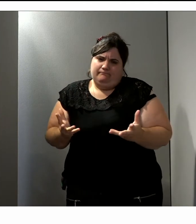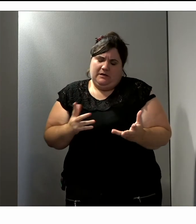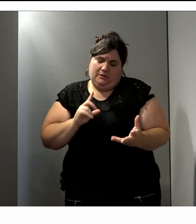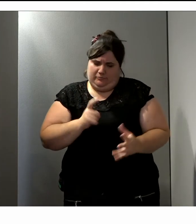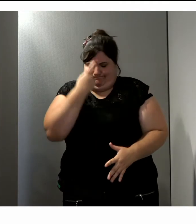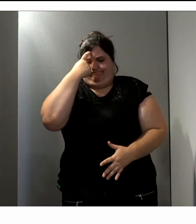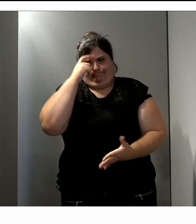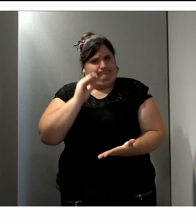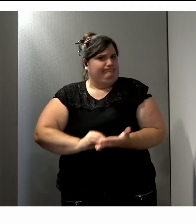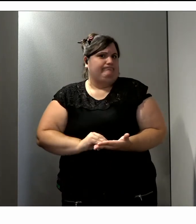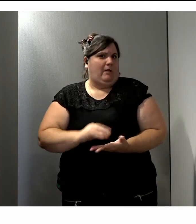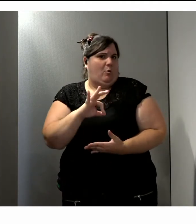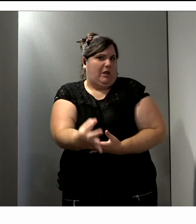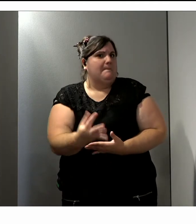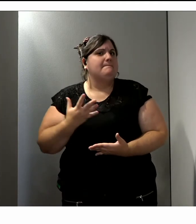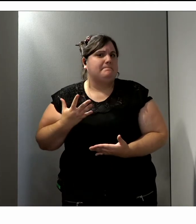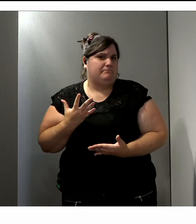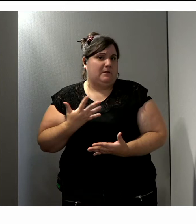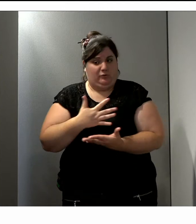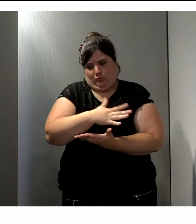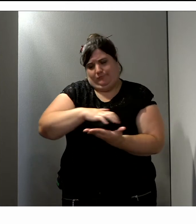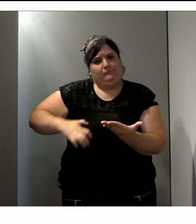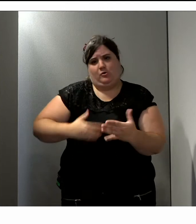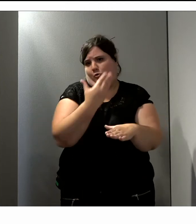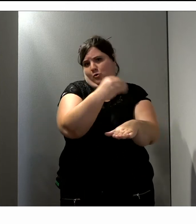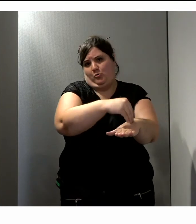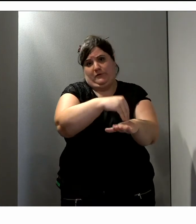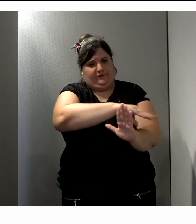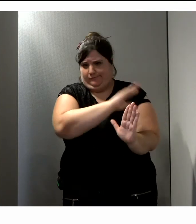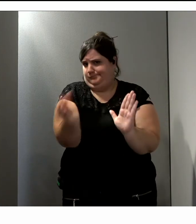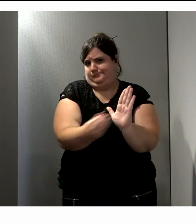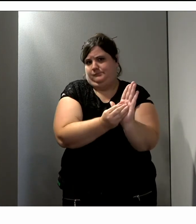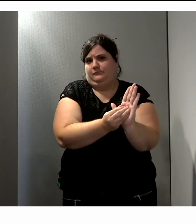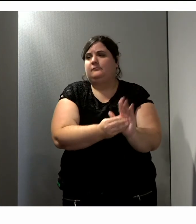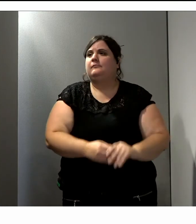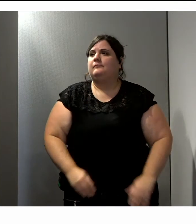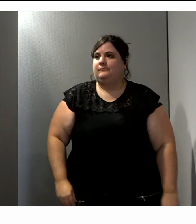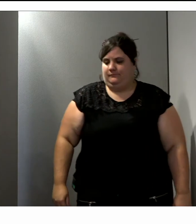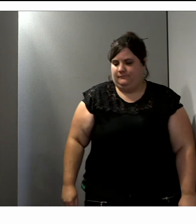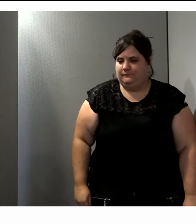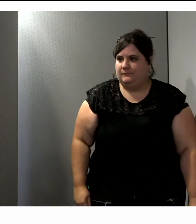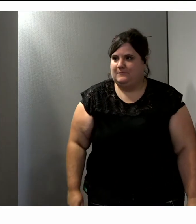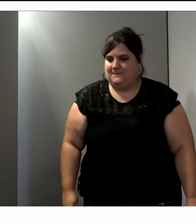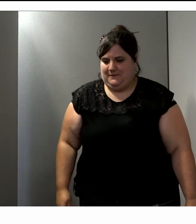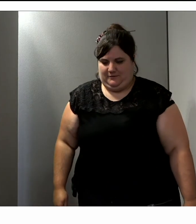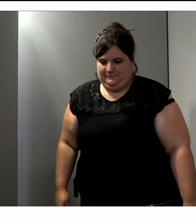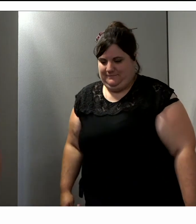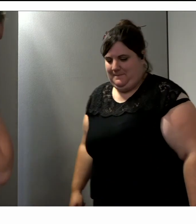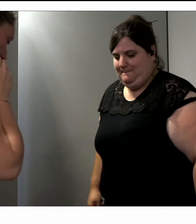compte. Et nous avons tenu compte et nous avons mis dans nos recommandations. Et en fait, les recommandations, et comme vous avez